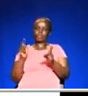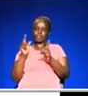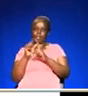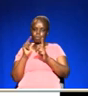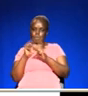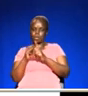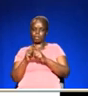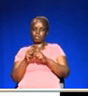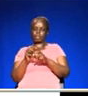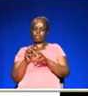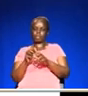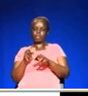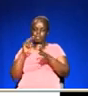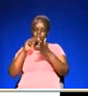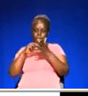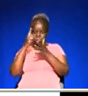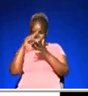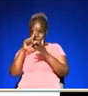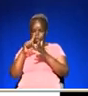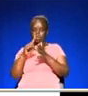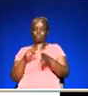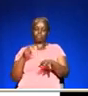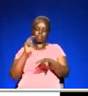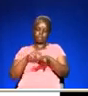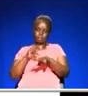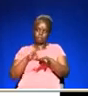badala ya nomino. Kwa